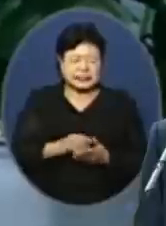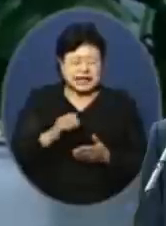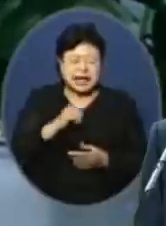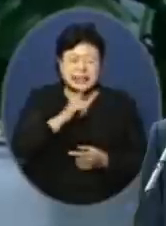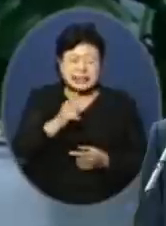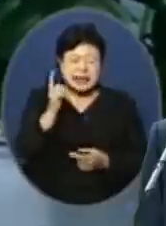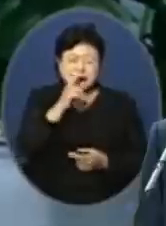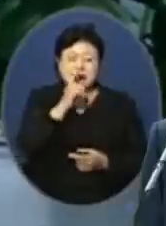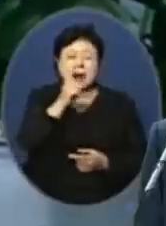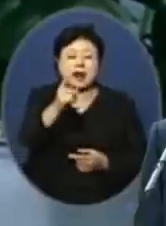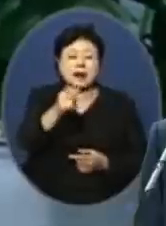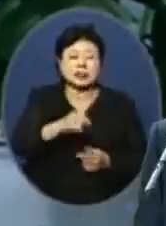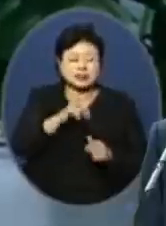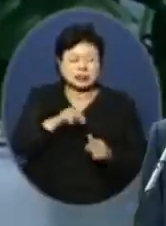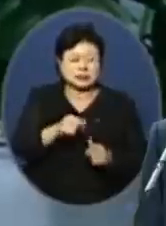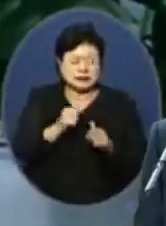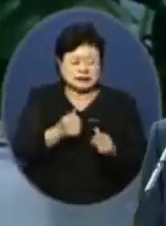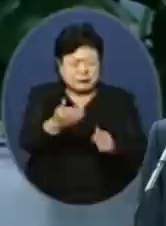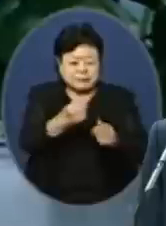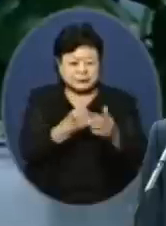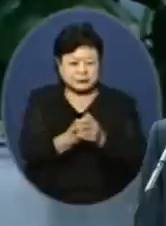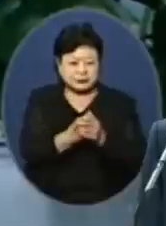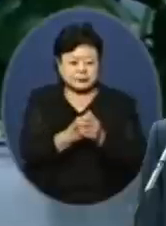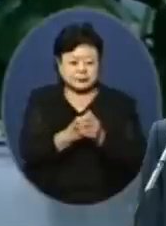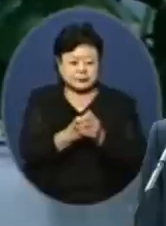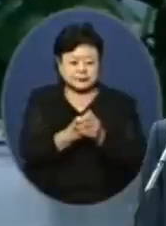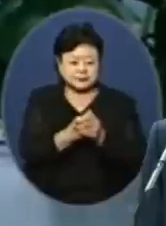세리를 정죄하고 심판했기 때문에